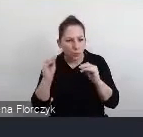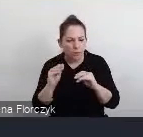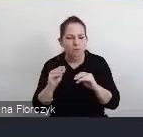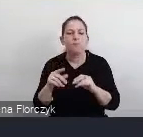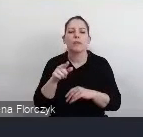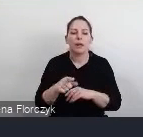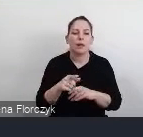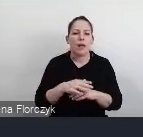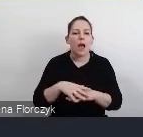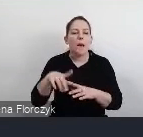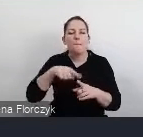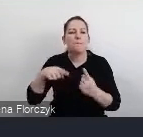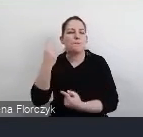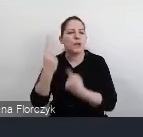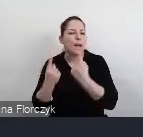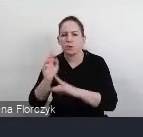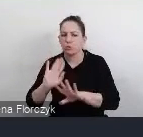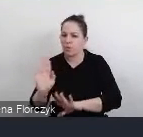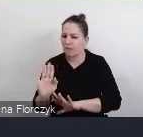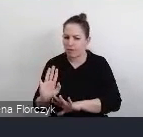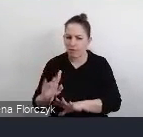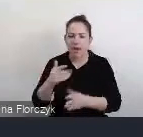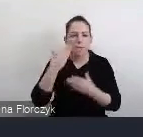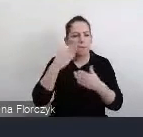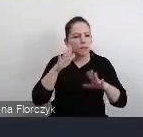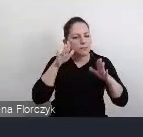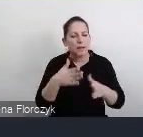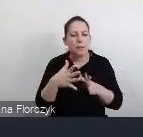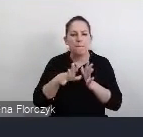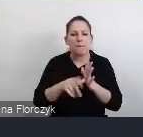centralnego okręgu przemysłowego, bardziej miasto